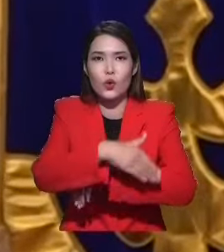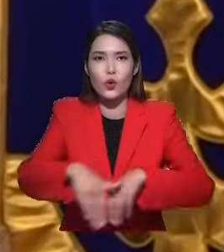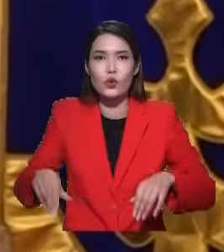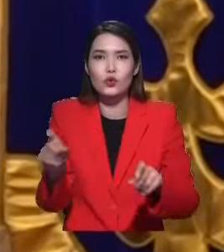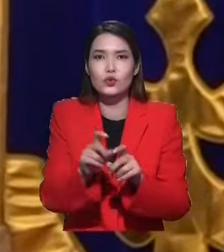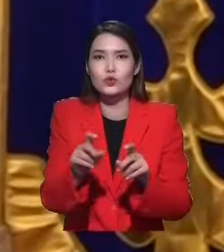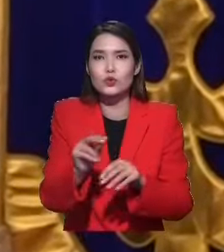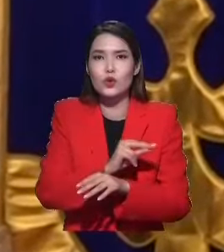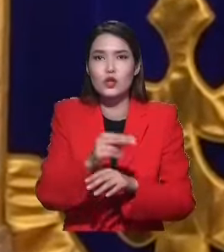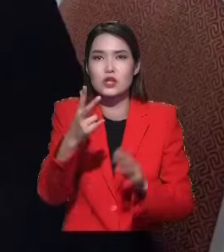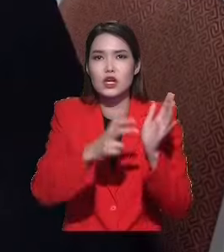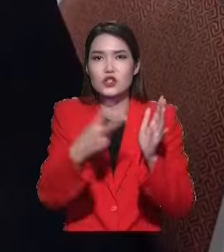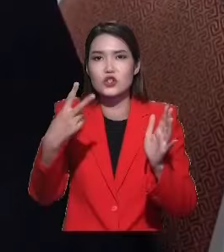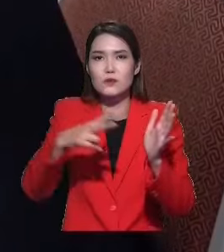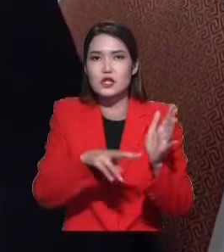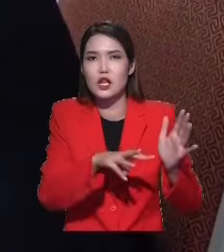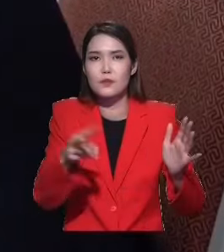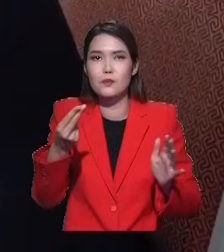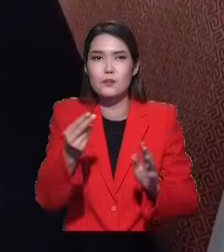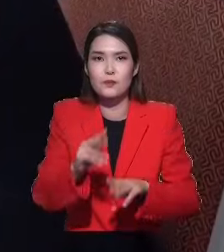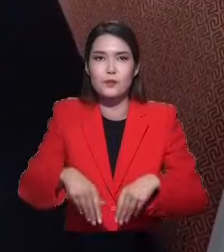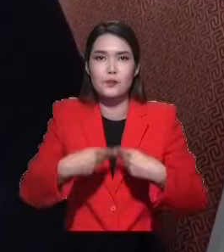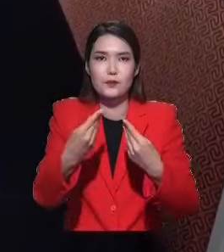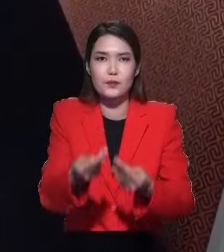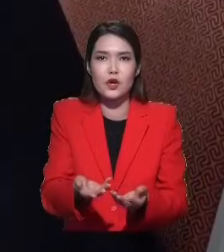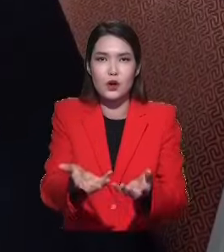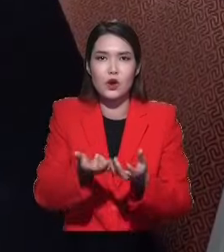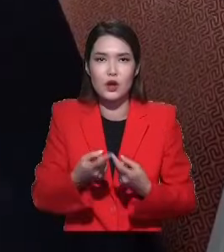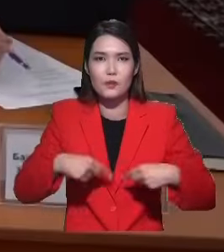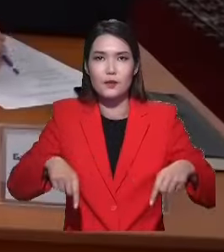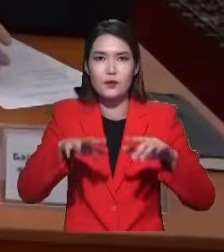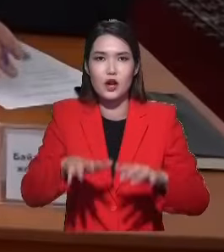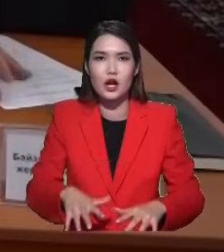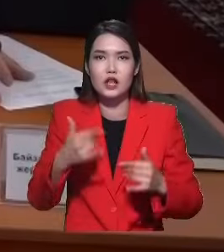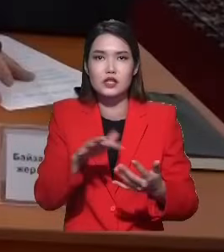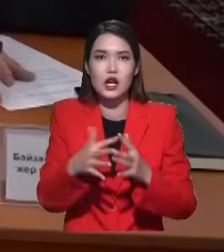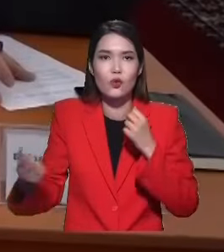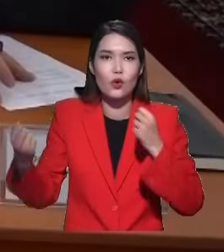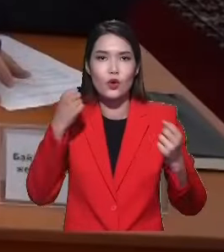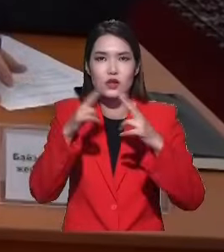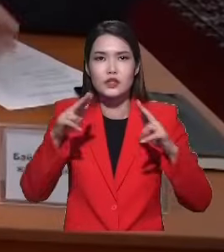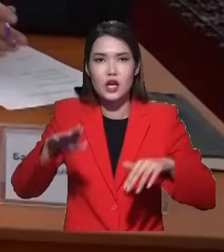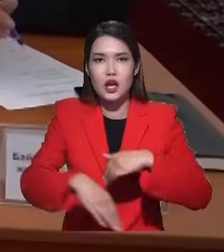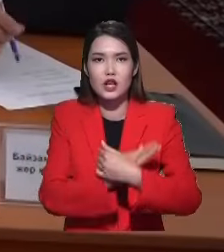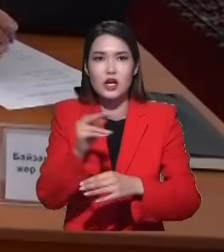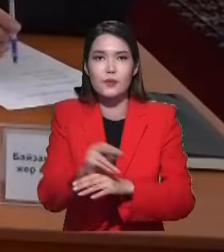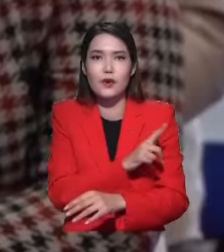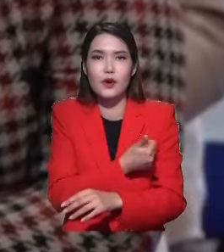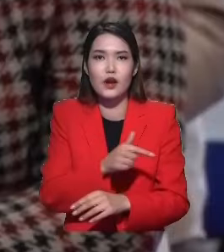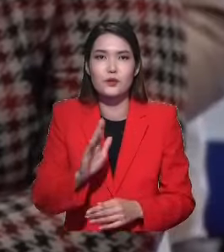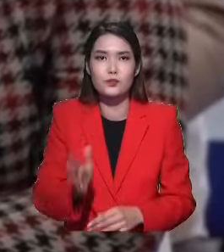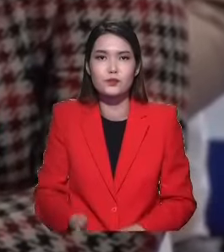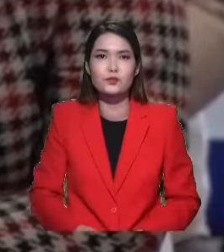828 миллион теңге бөлінген. Қоғамды қабылдауға келген тұрғындар енді ауылға спорт сарайы мен жаңа амбулатория салынса екен дейді.